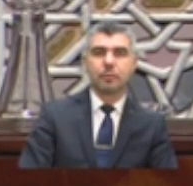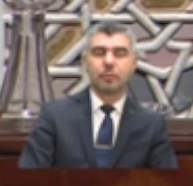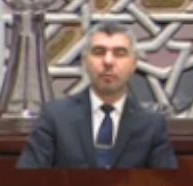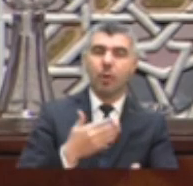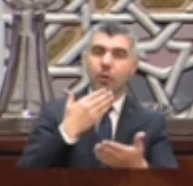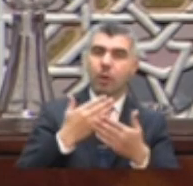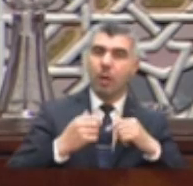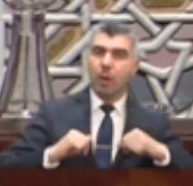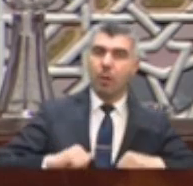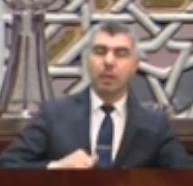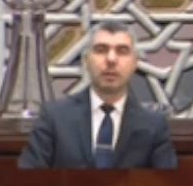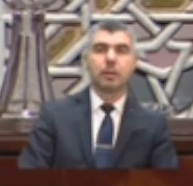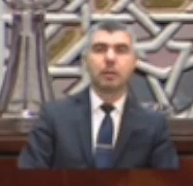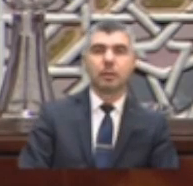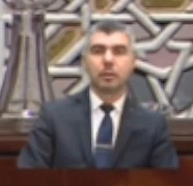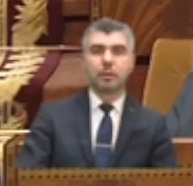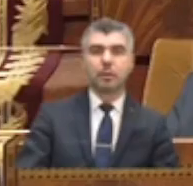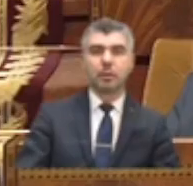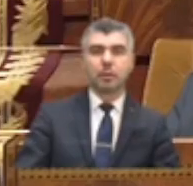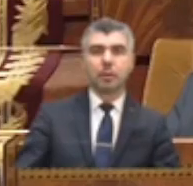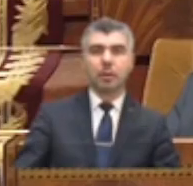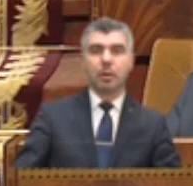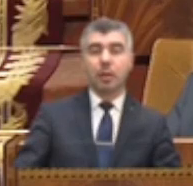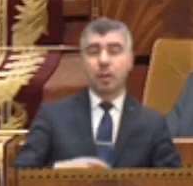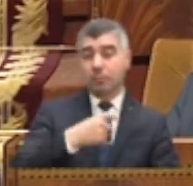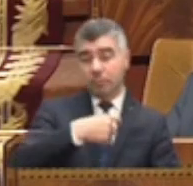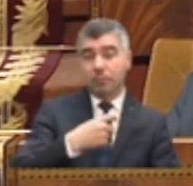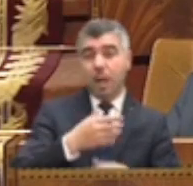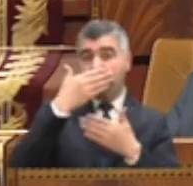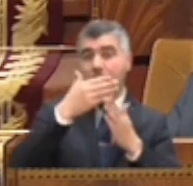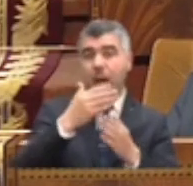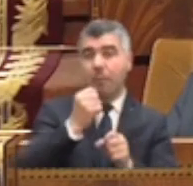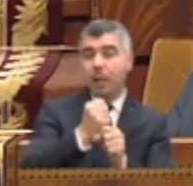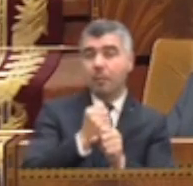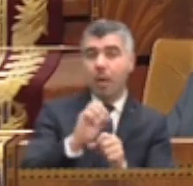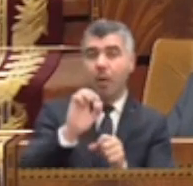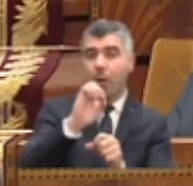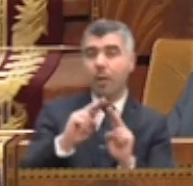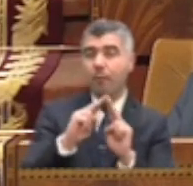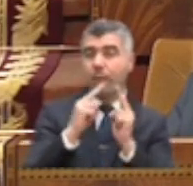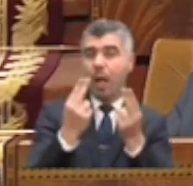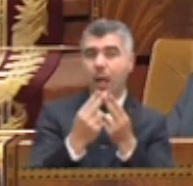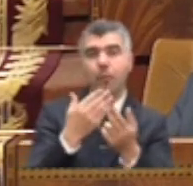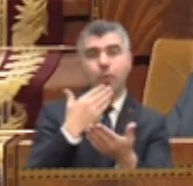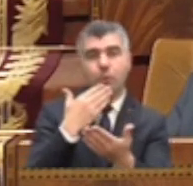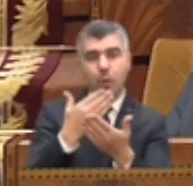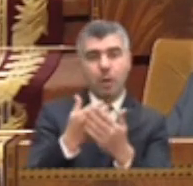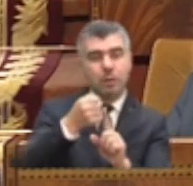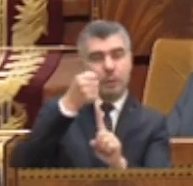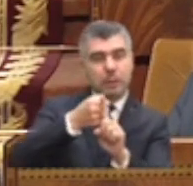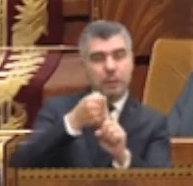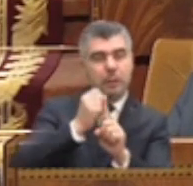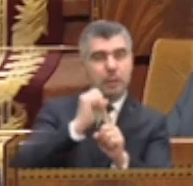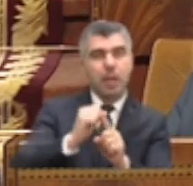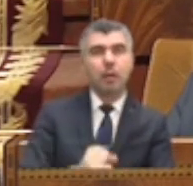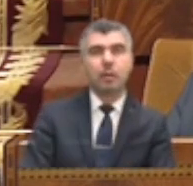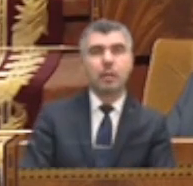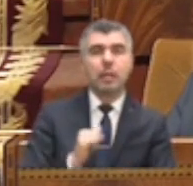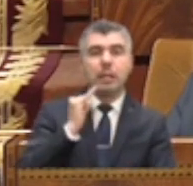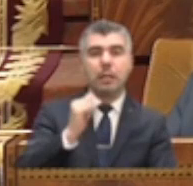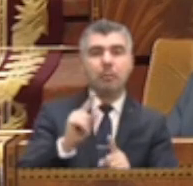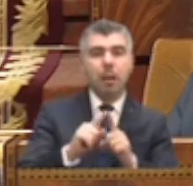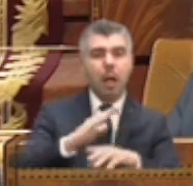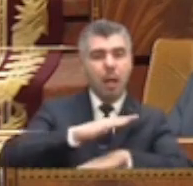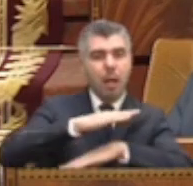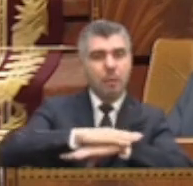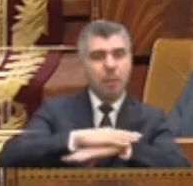شكرا سيد الوزير. احنا مغاربه العالم كنشكركم على المجهودات اللي كتقوموا بها باش تحتفظوا على التربيه